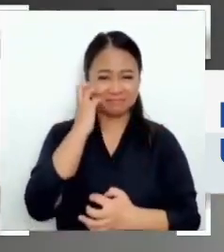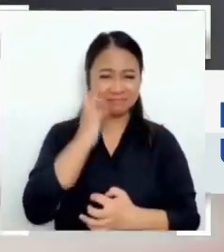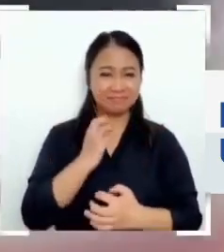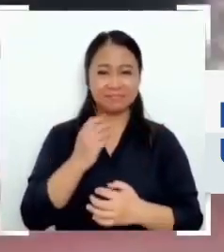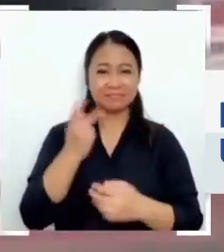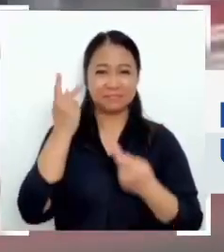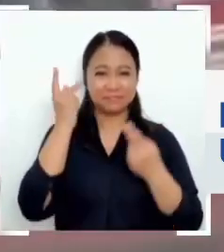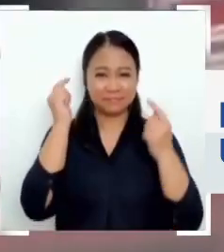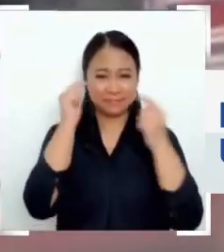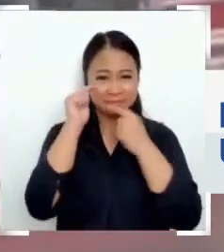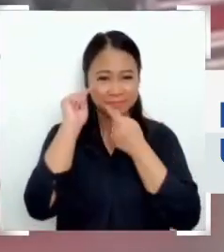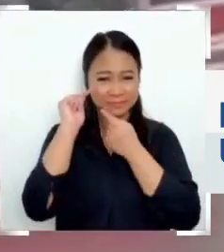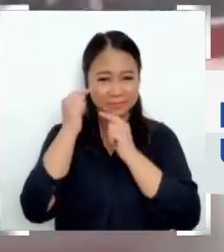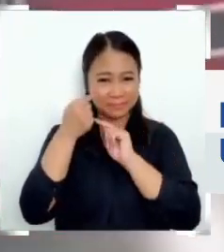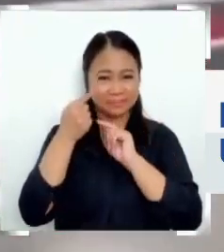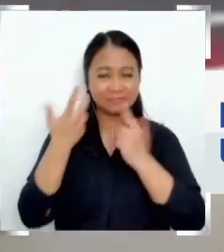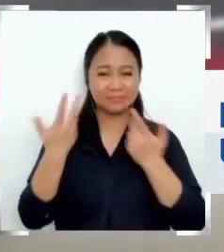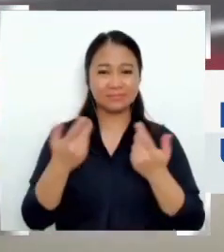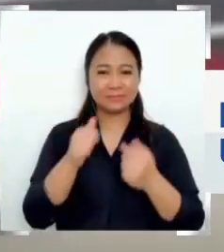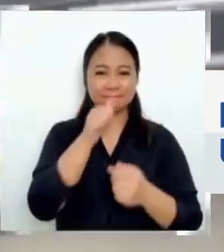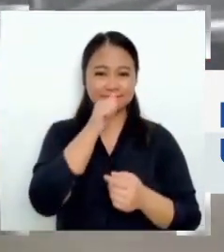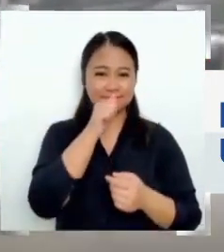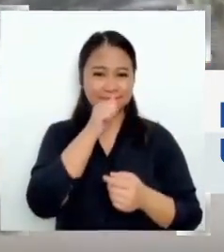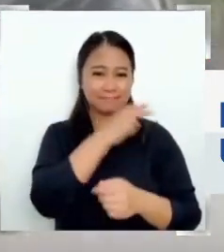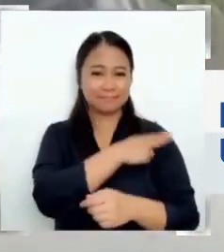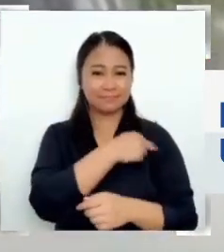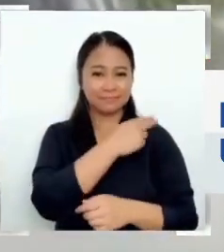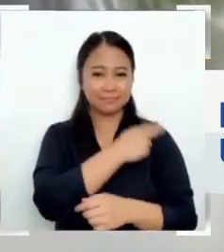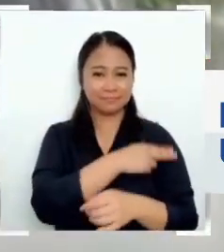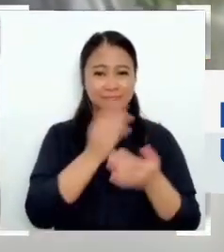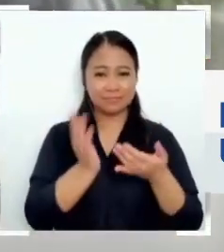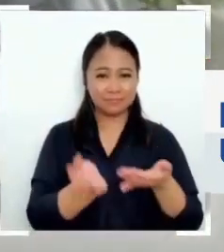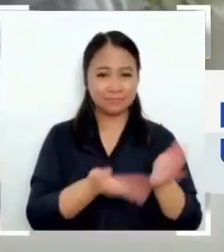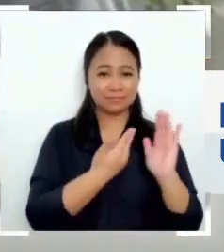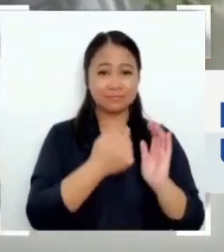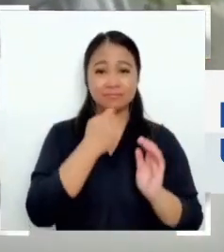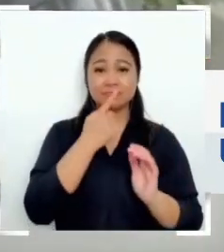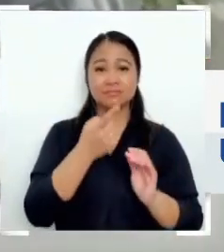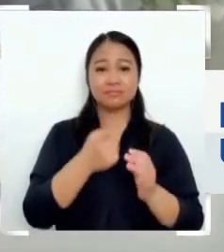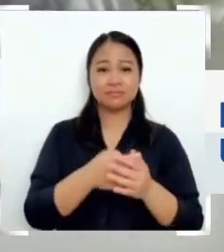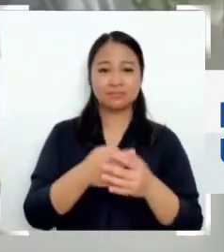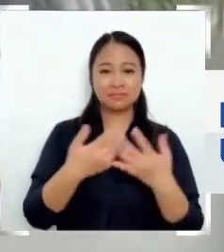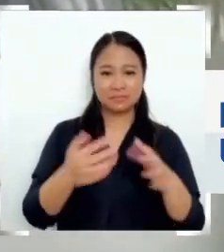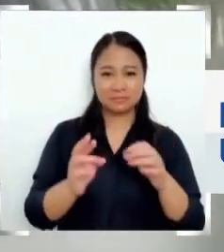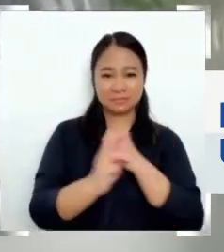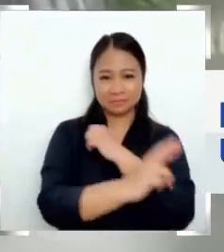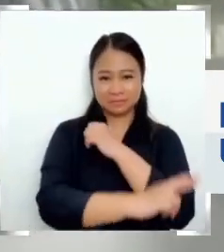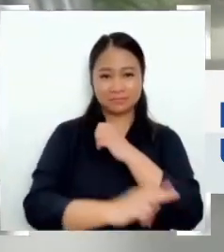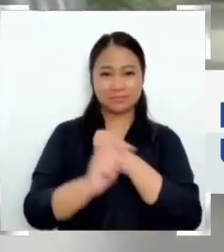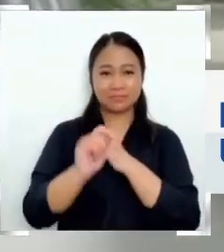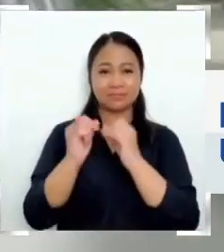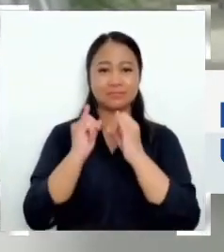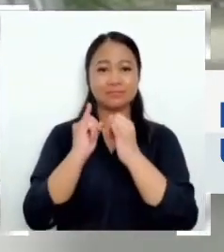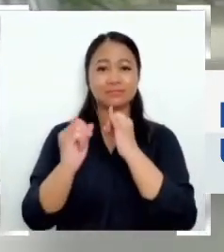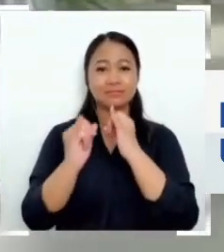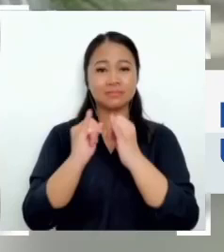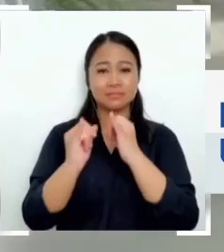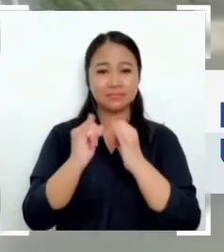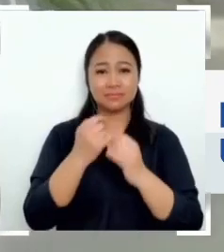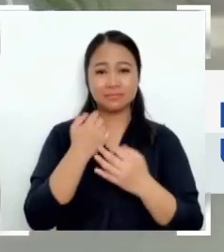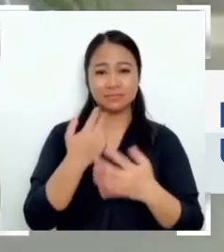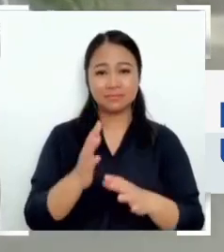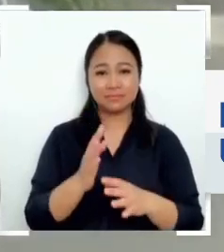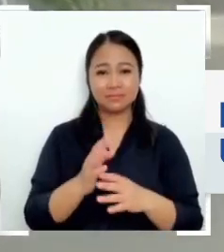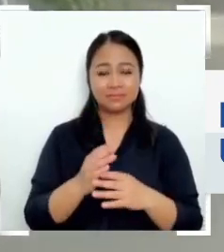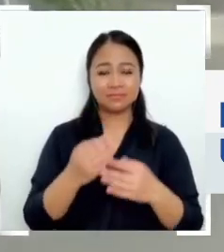Dinala sa isang pribadong ospital ang dalawa. Sabi ng pamunuan nito sa GMA Regional TV 1 North Central Luzon, nasa